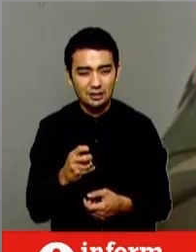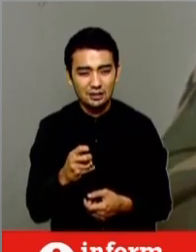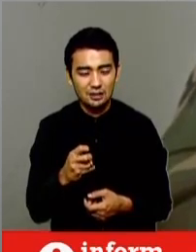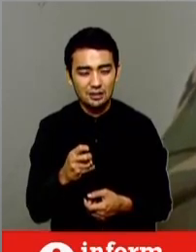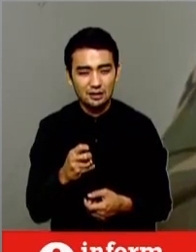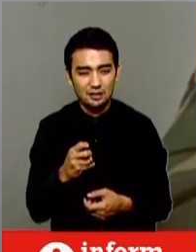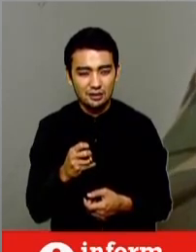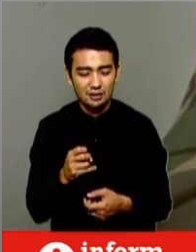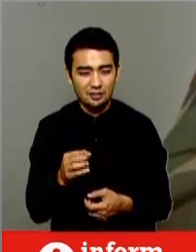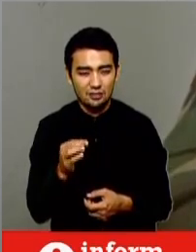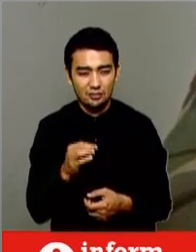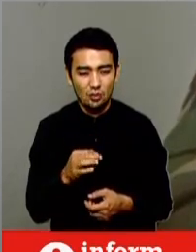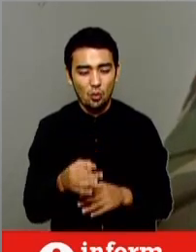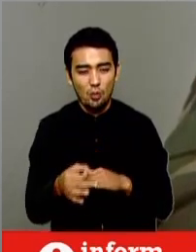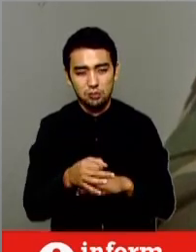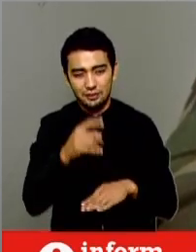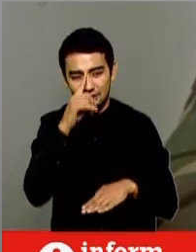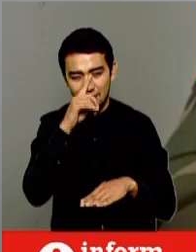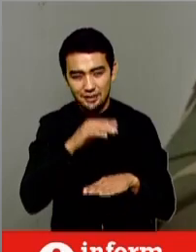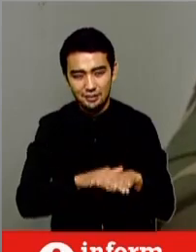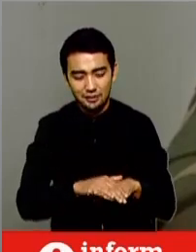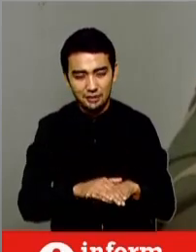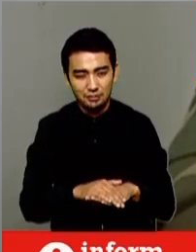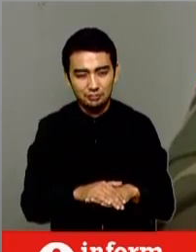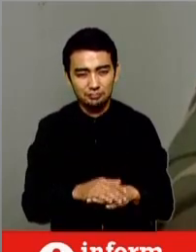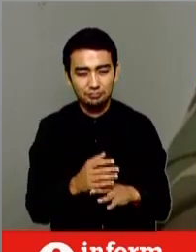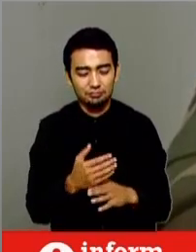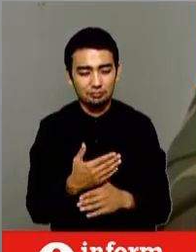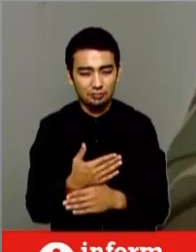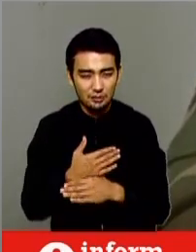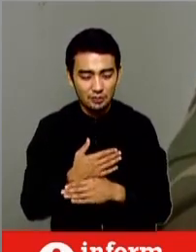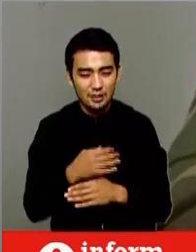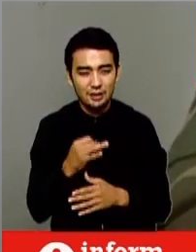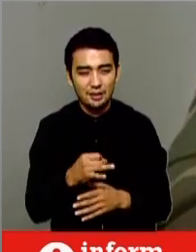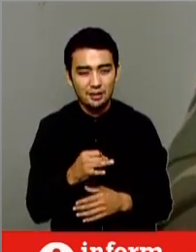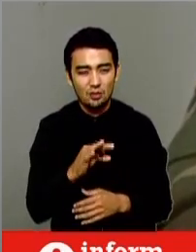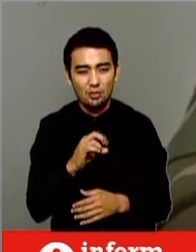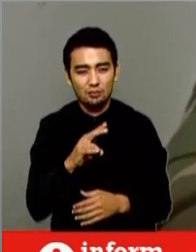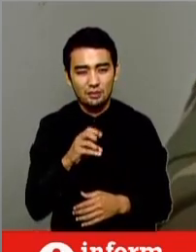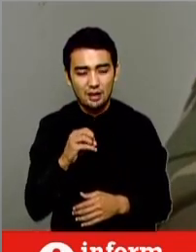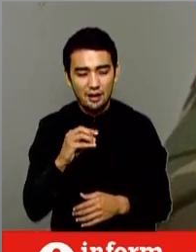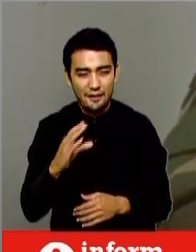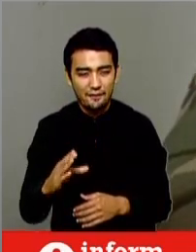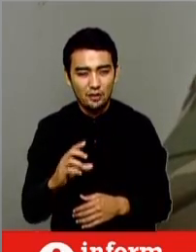қоғамы облыс әкімінің қолдауымен, Орынқайып